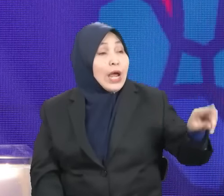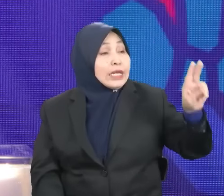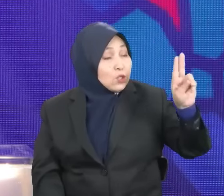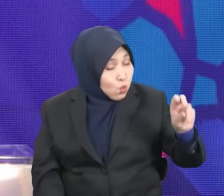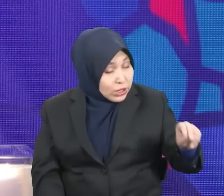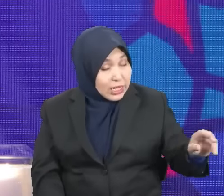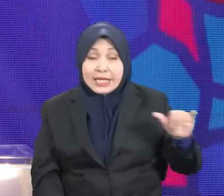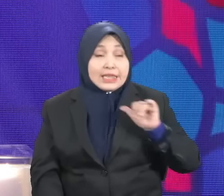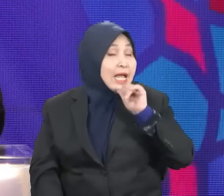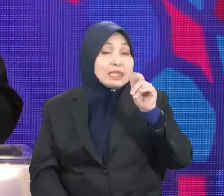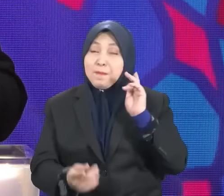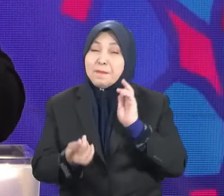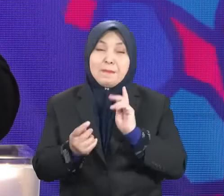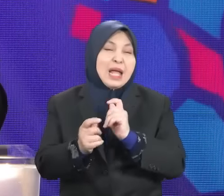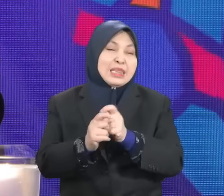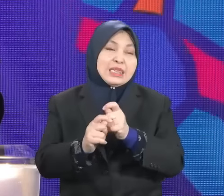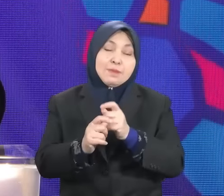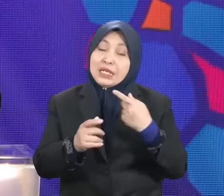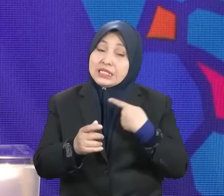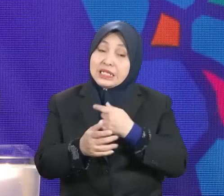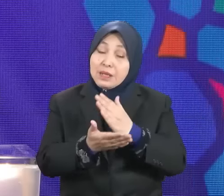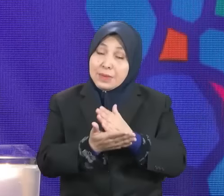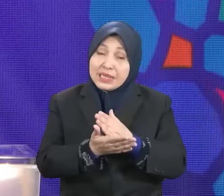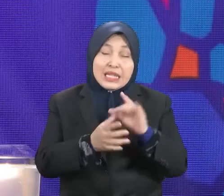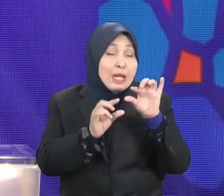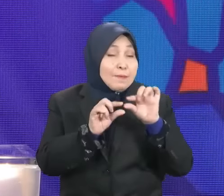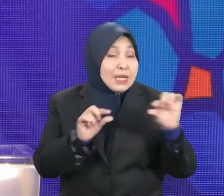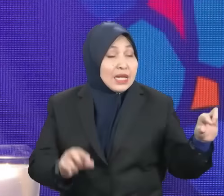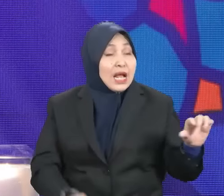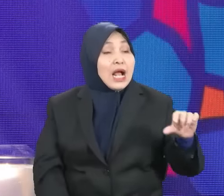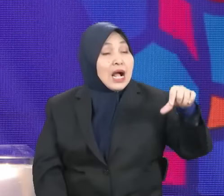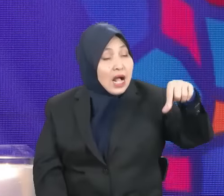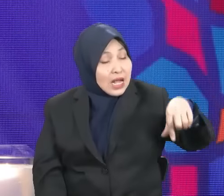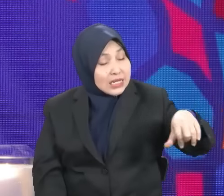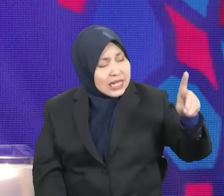Cepatlah sebab kita wakaf tipis 123